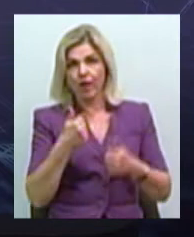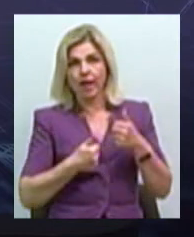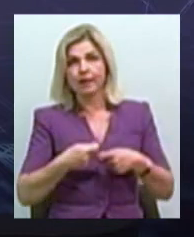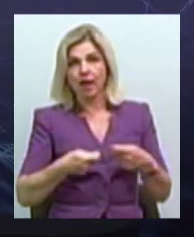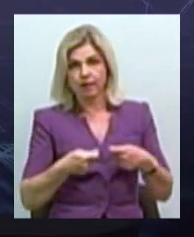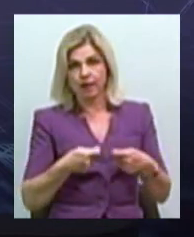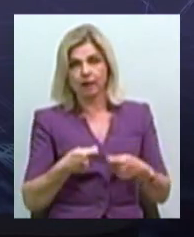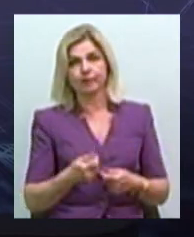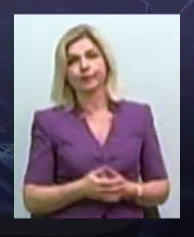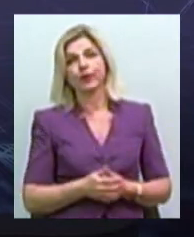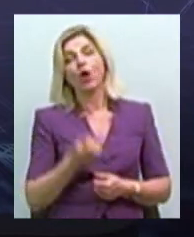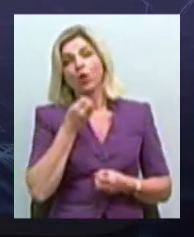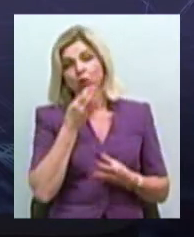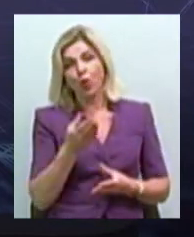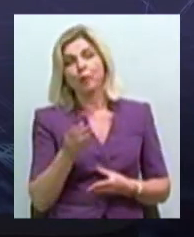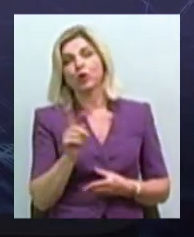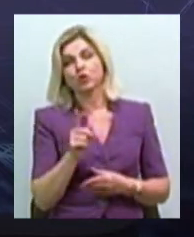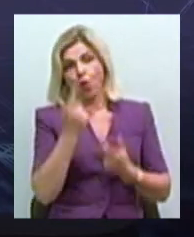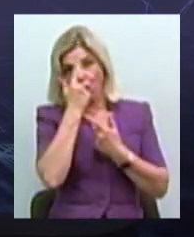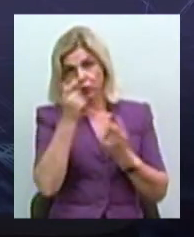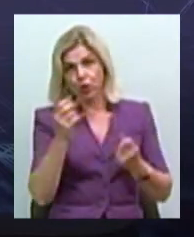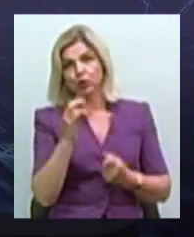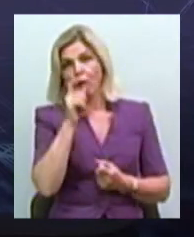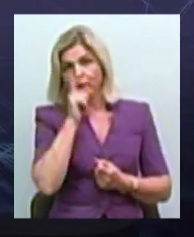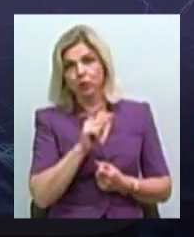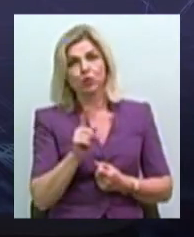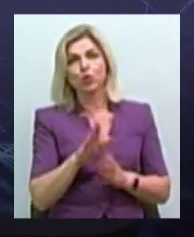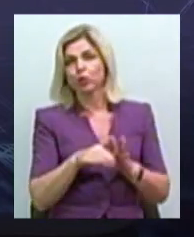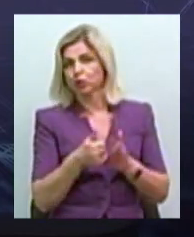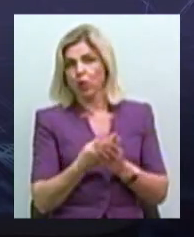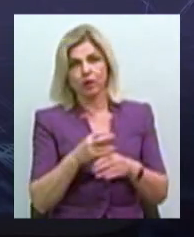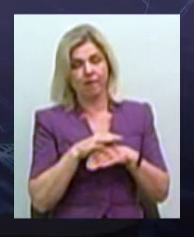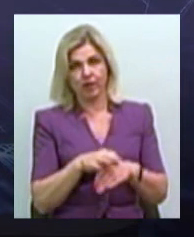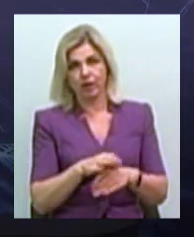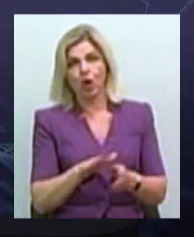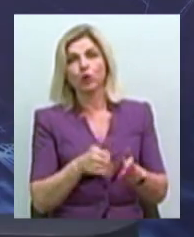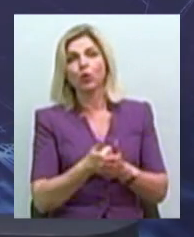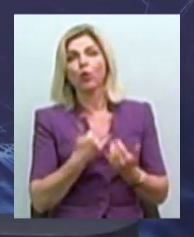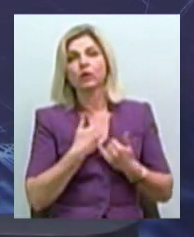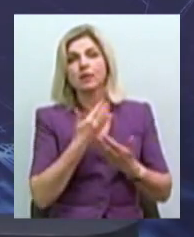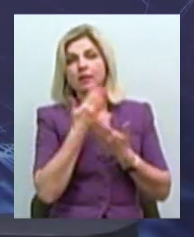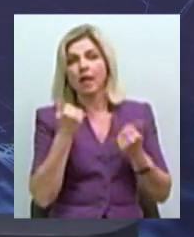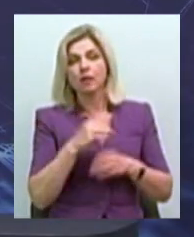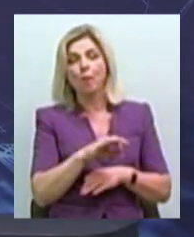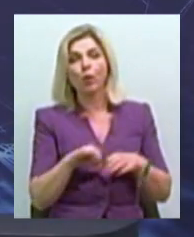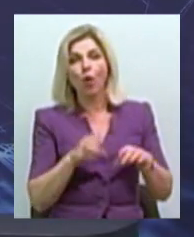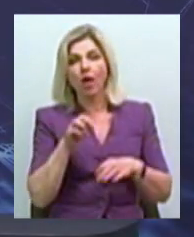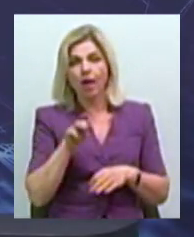Прошлый раз... Ну, добре, що оголошений, але погано, що досі не відбулося. Плохо, що до сих пор у нас немає проєкту ремонту. Вот это плохо, конечно.